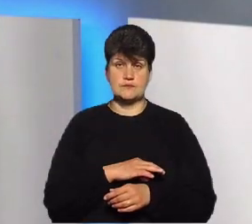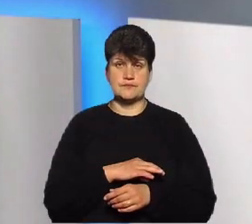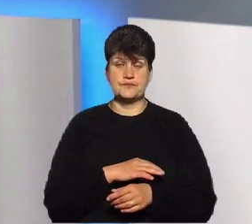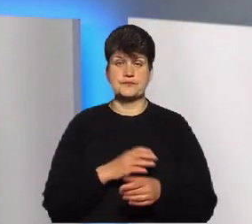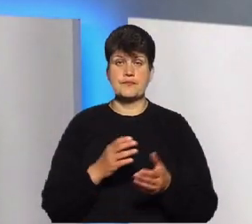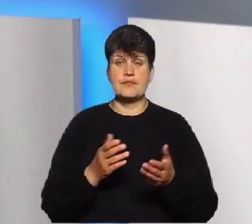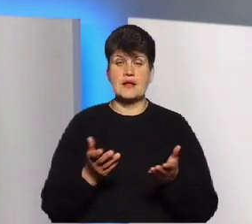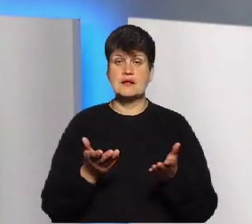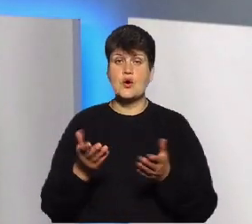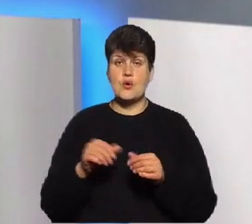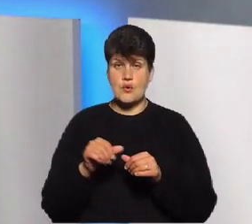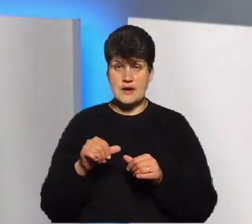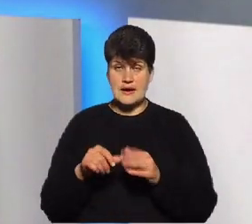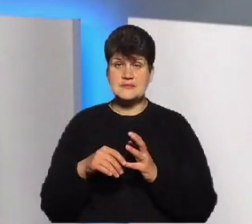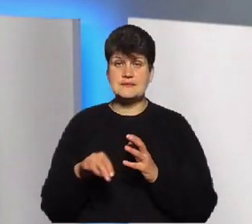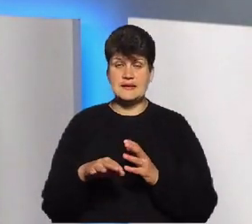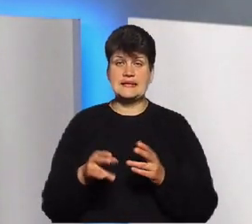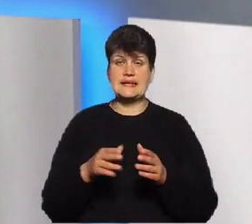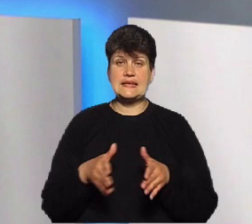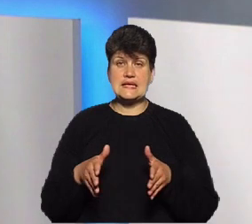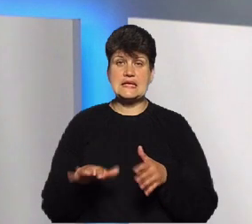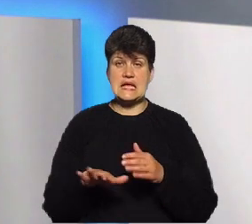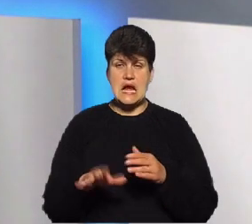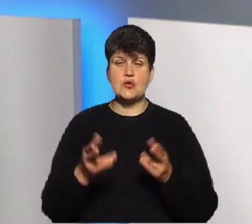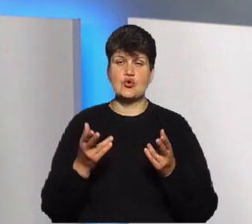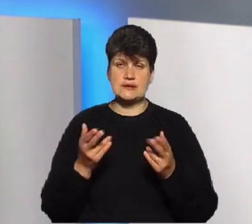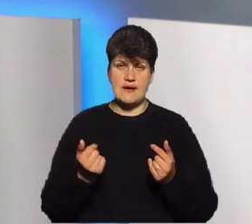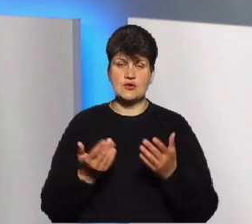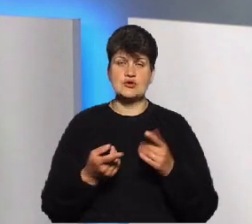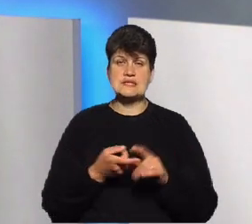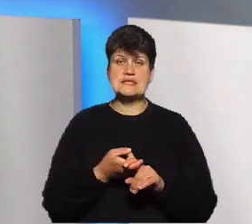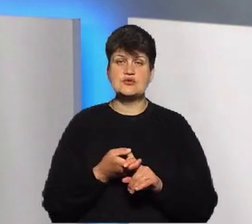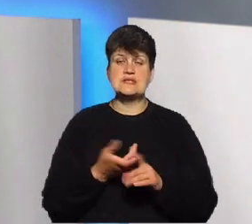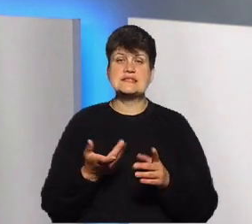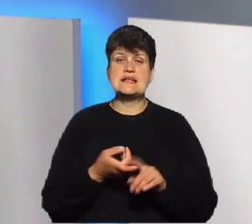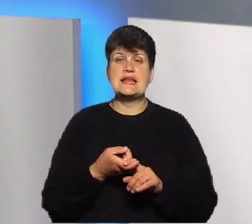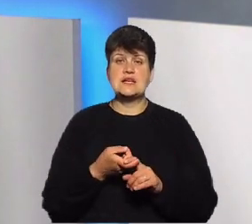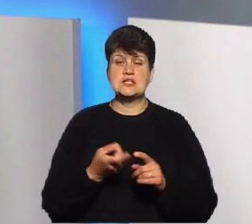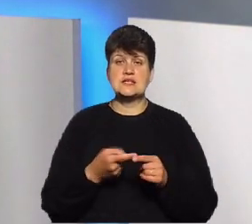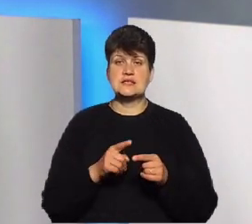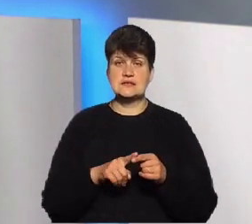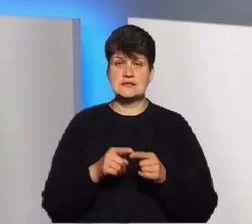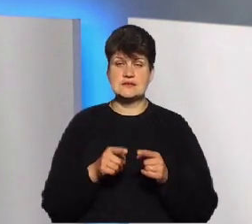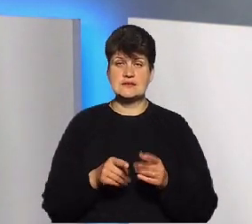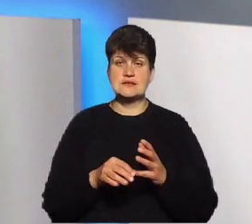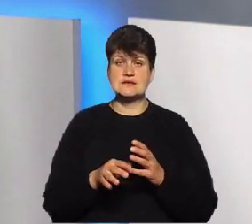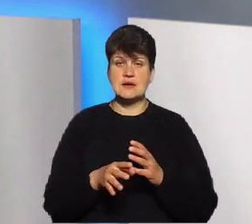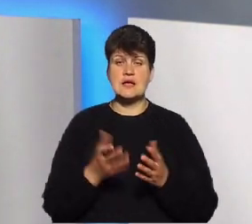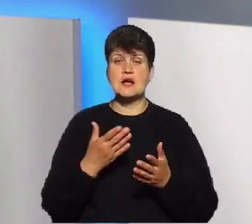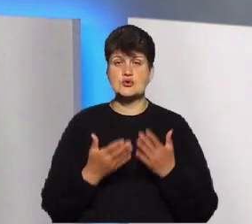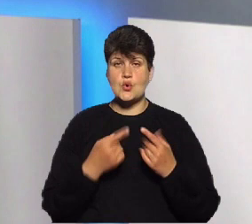Деяких земельних ділянок, так. Якщо це стосується, залежно яких земельних ділянок, це складний процес. Добре, якщо ми про ліс, бо цікаве